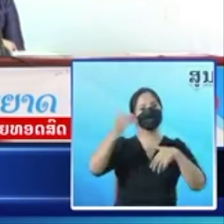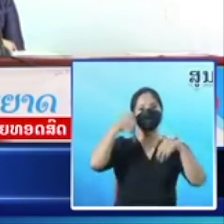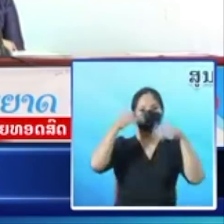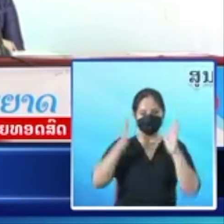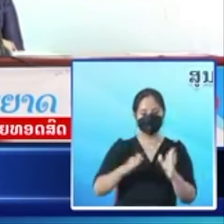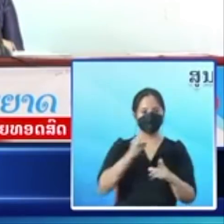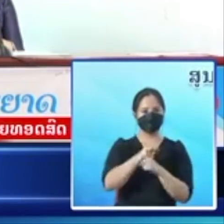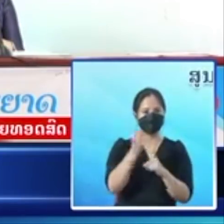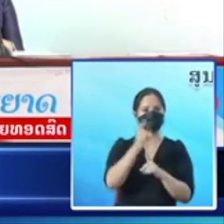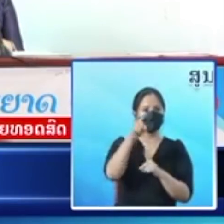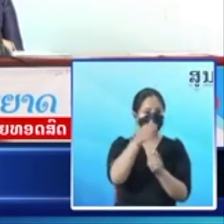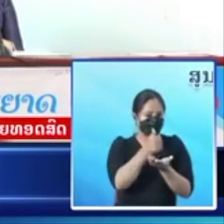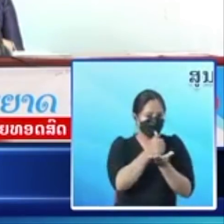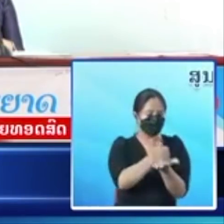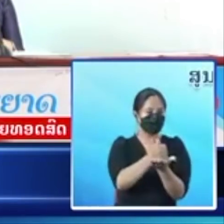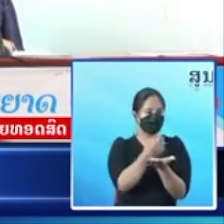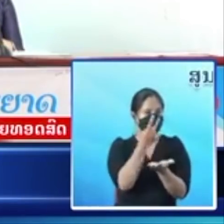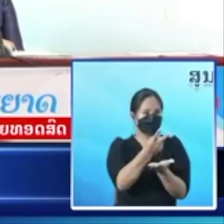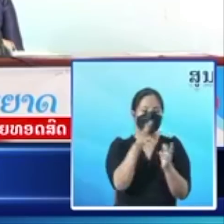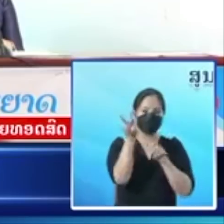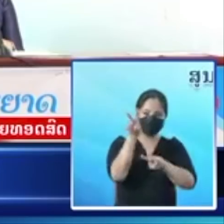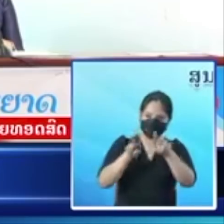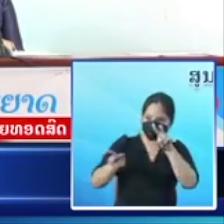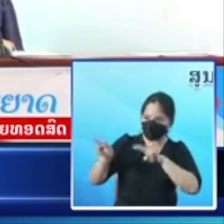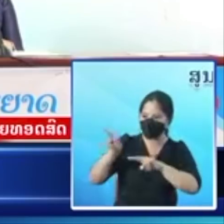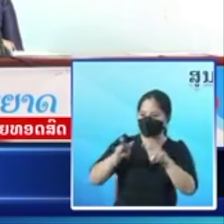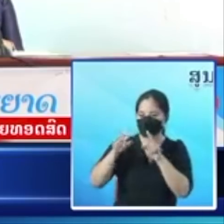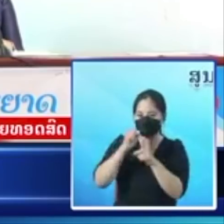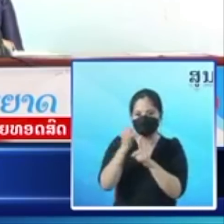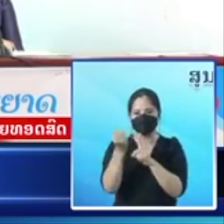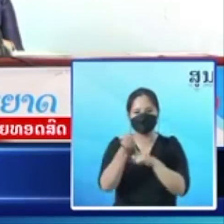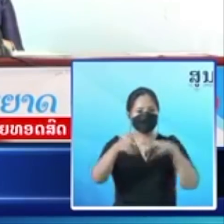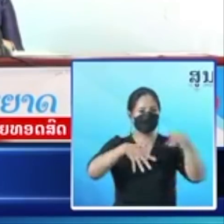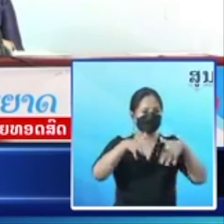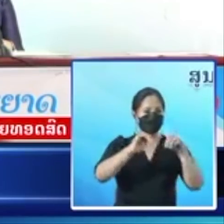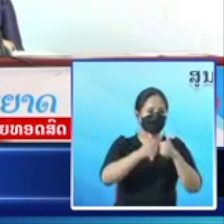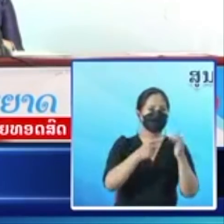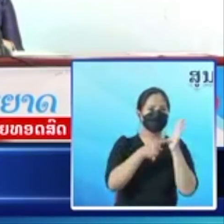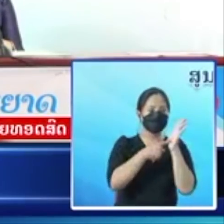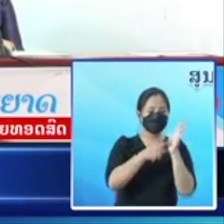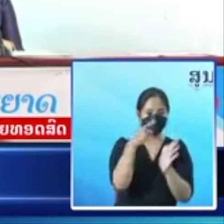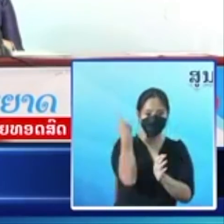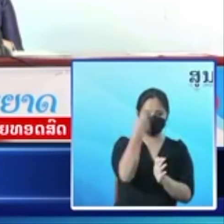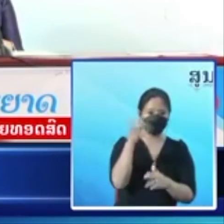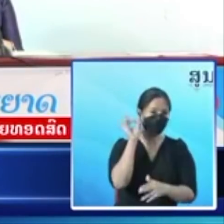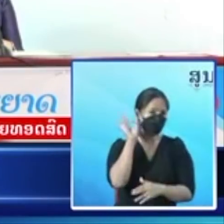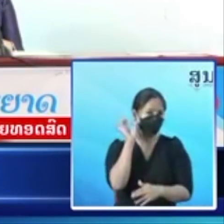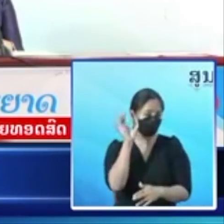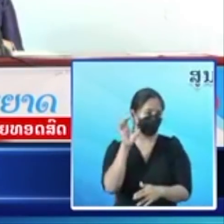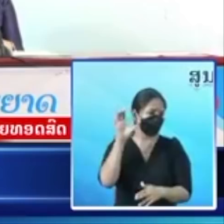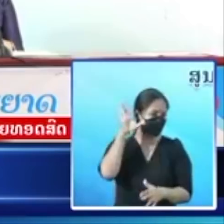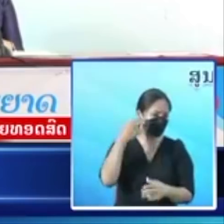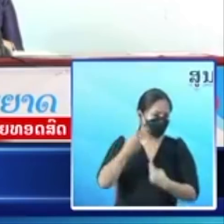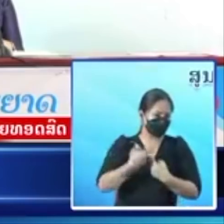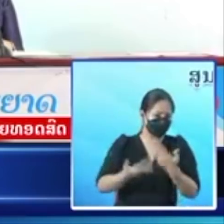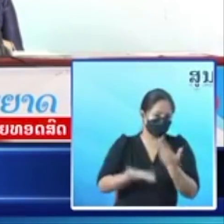สังคมจงช่วยเป็นหูเป็นตาช่วยติดตามสภาพการในสังคมถ้าพบเห็นการละเมิดมาตรการให้แจ้งเจ้าหน้าที่เกี่ยว